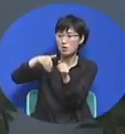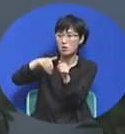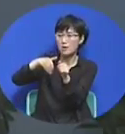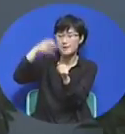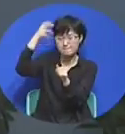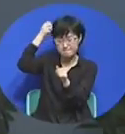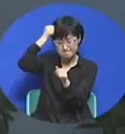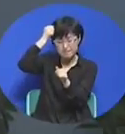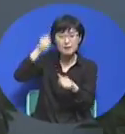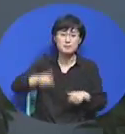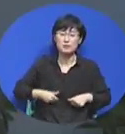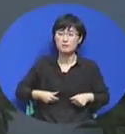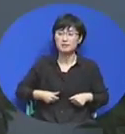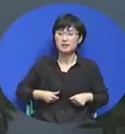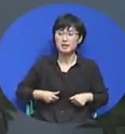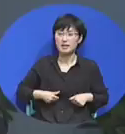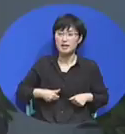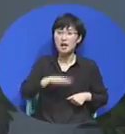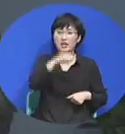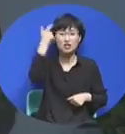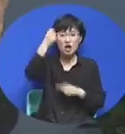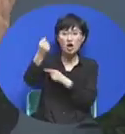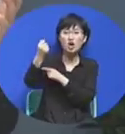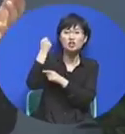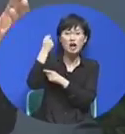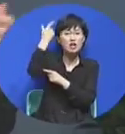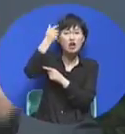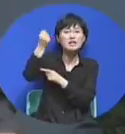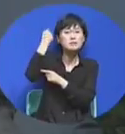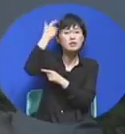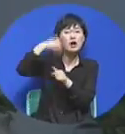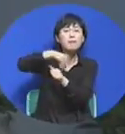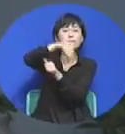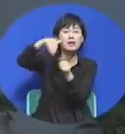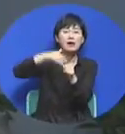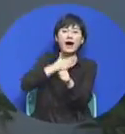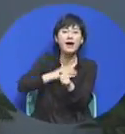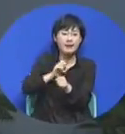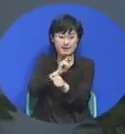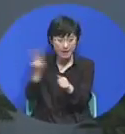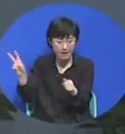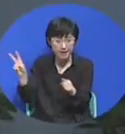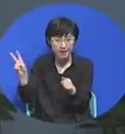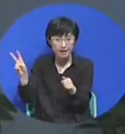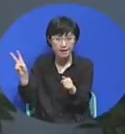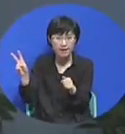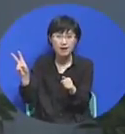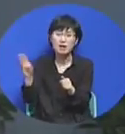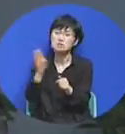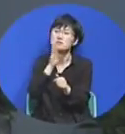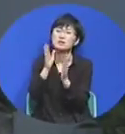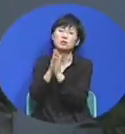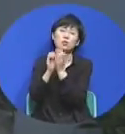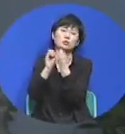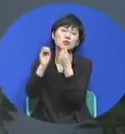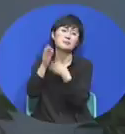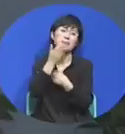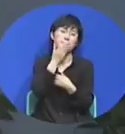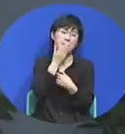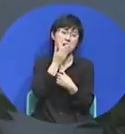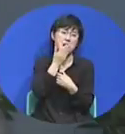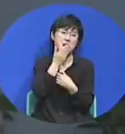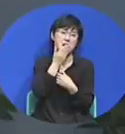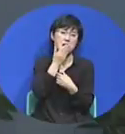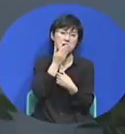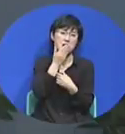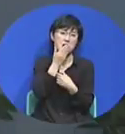After knowing the spiritual background, I began to pray. 영적 배경 알고부터 산기도 끊었어요. After knowing the spiritual background, I stopped going up to the mountains to